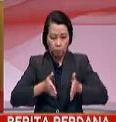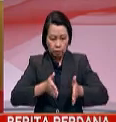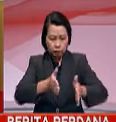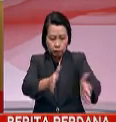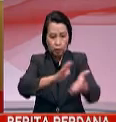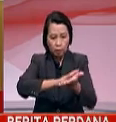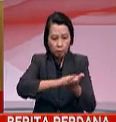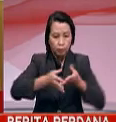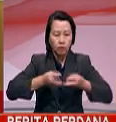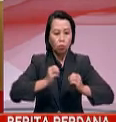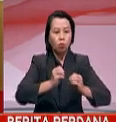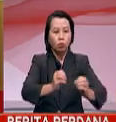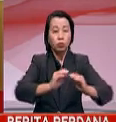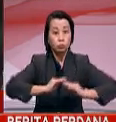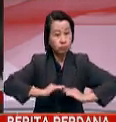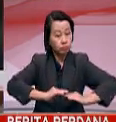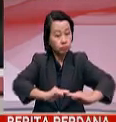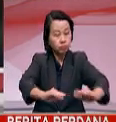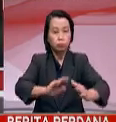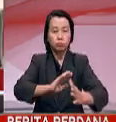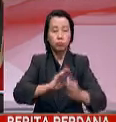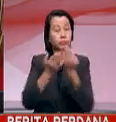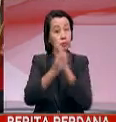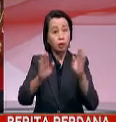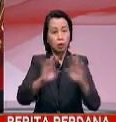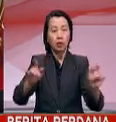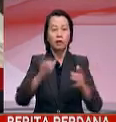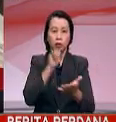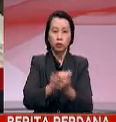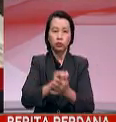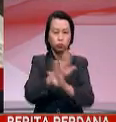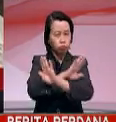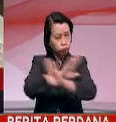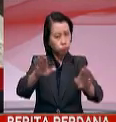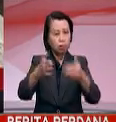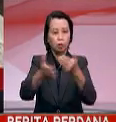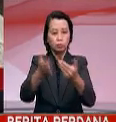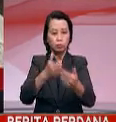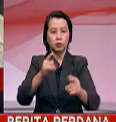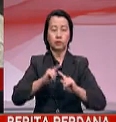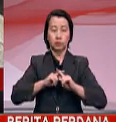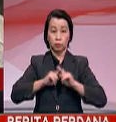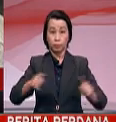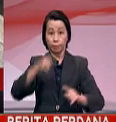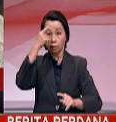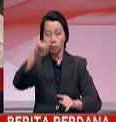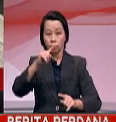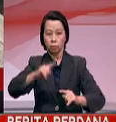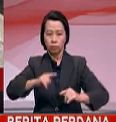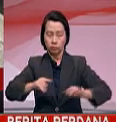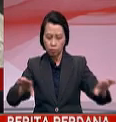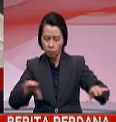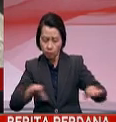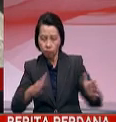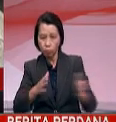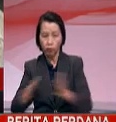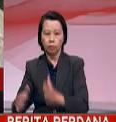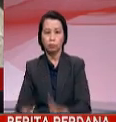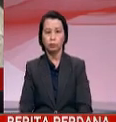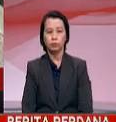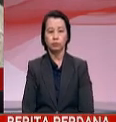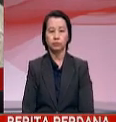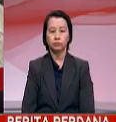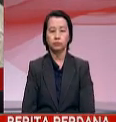raya selamat dan bebas daripada kerosakan bukan suatu perkara yang mudah, namun tidak mustahil untuk direalisasikan.